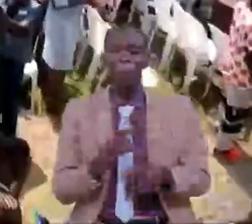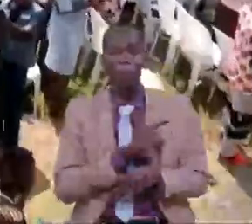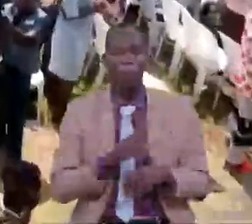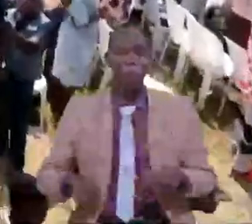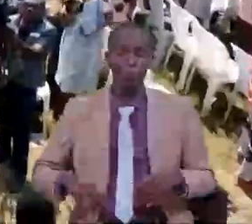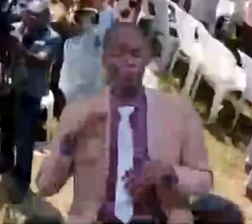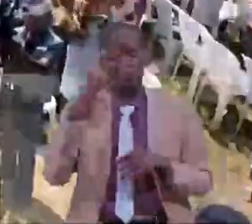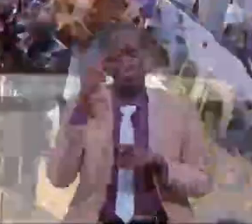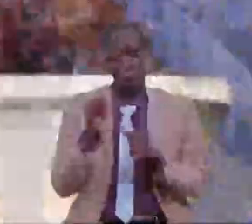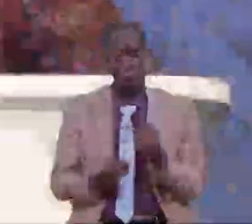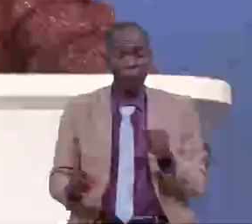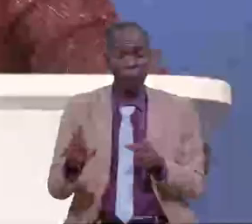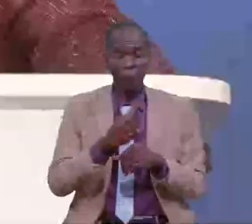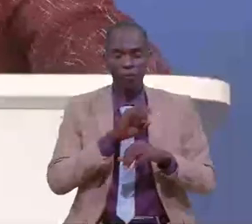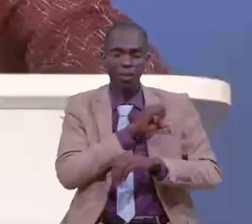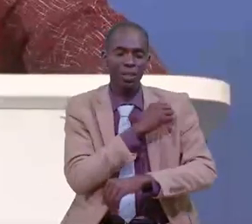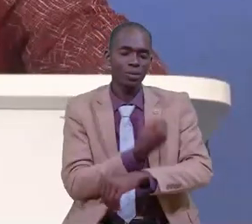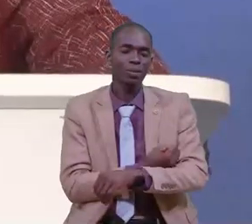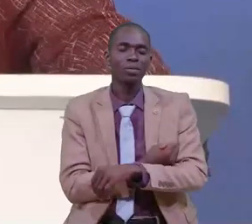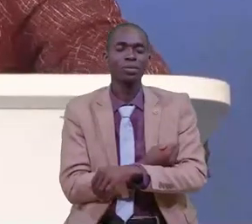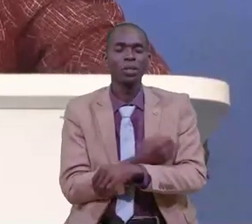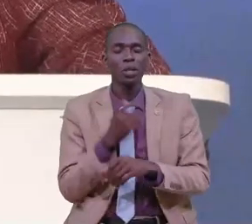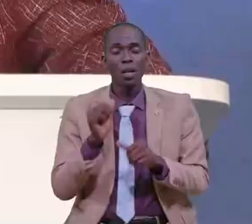Seigneur, pour chacun de nous, la force.